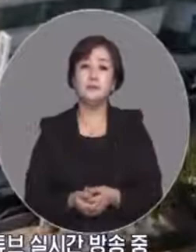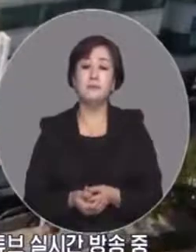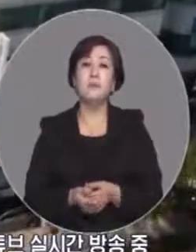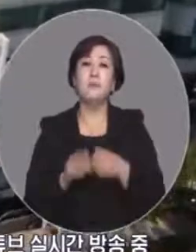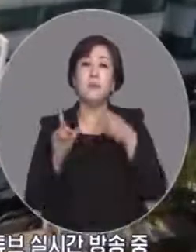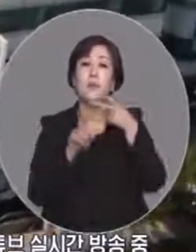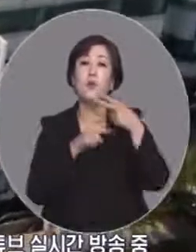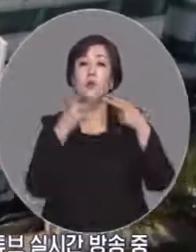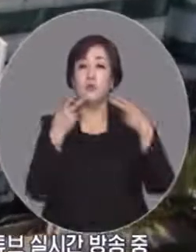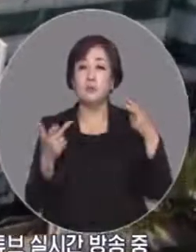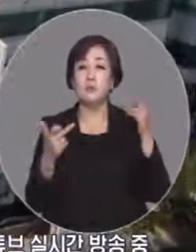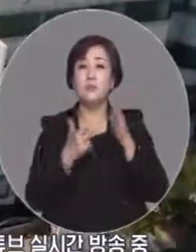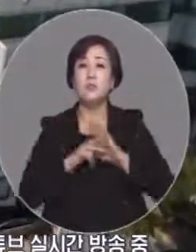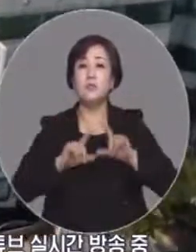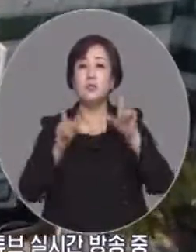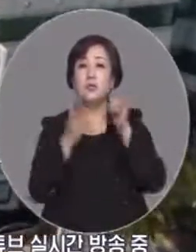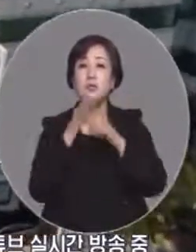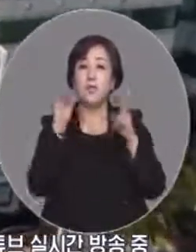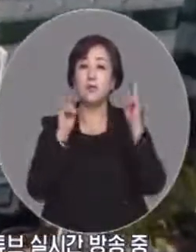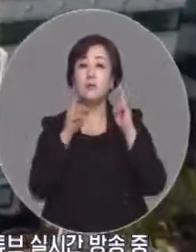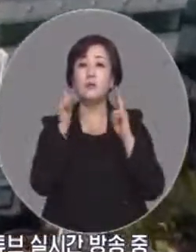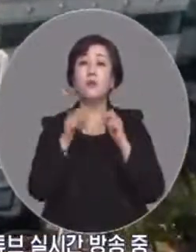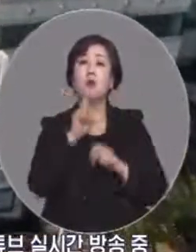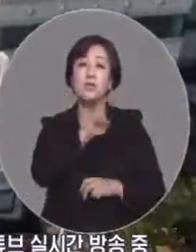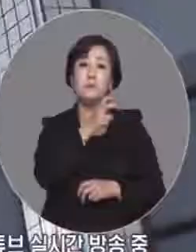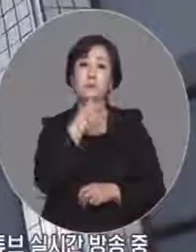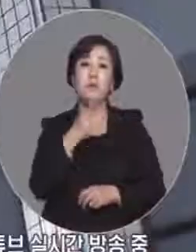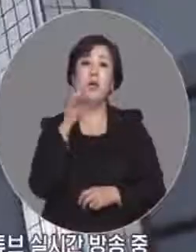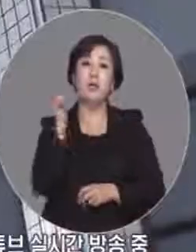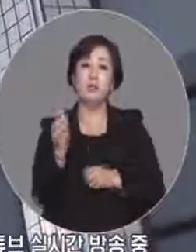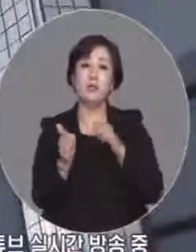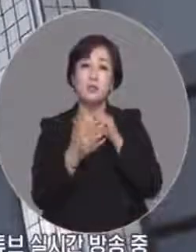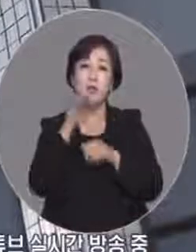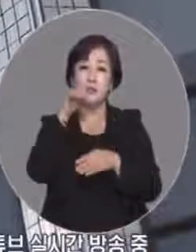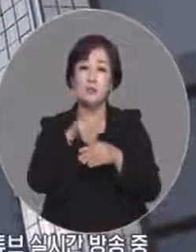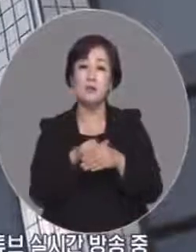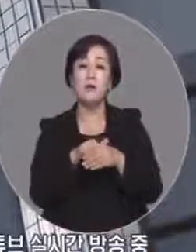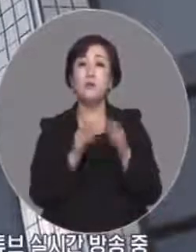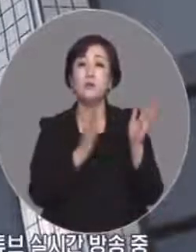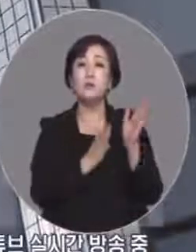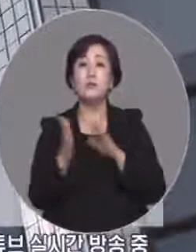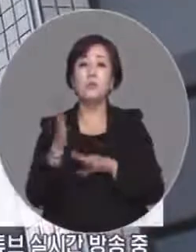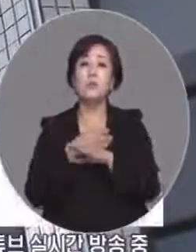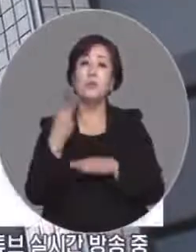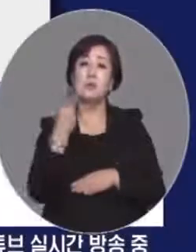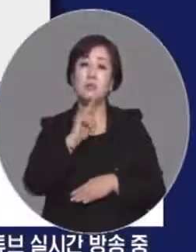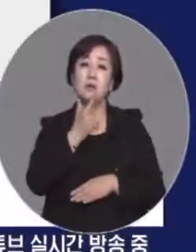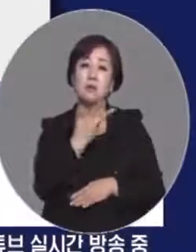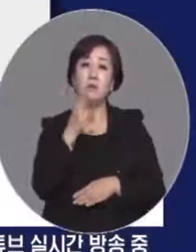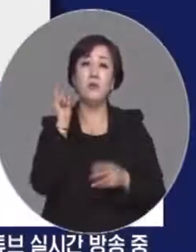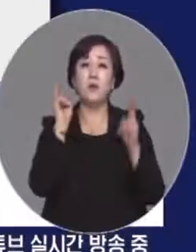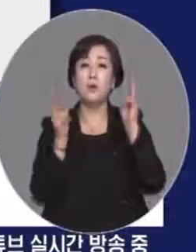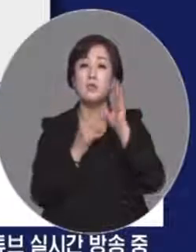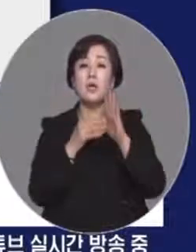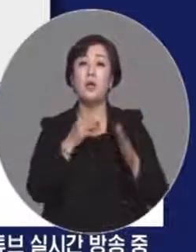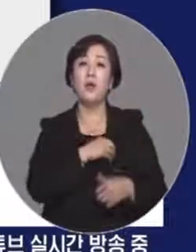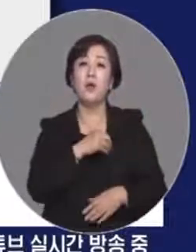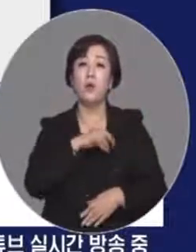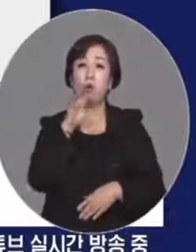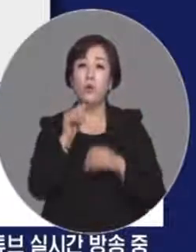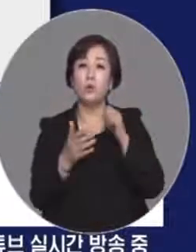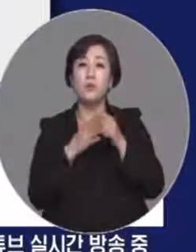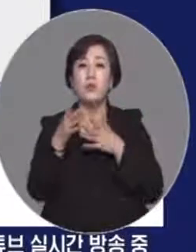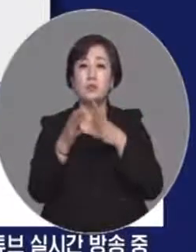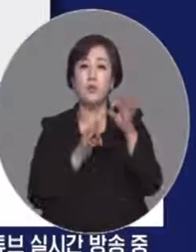다음 달 17일 열리는 울산 상공회의소 20대 회장 선거. 2,700여 개 회원사의 권익을 대변하고